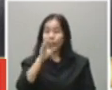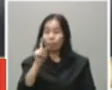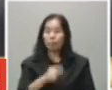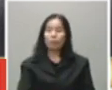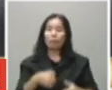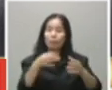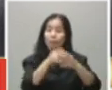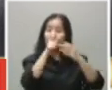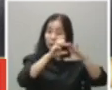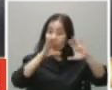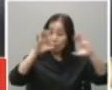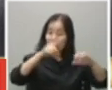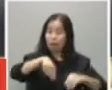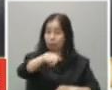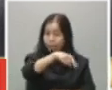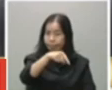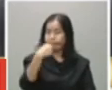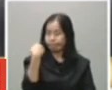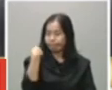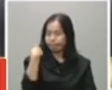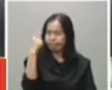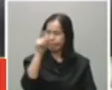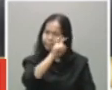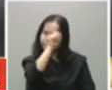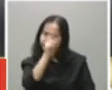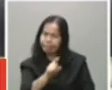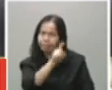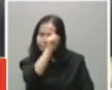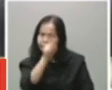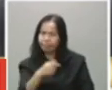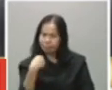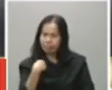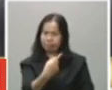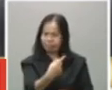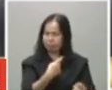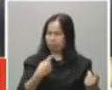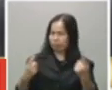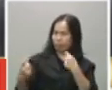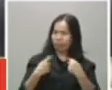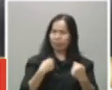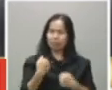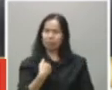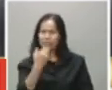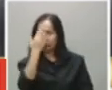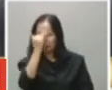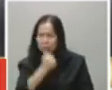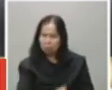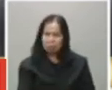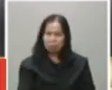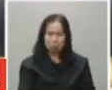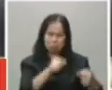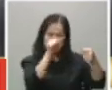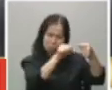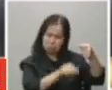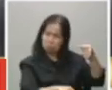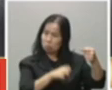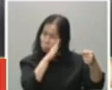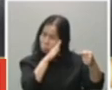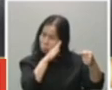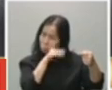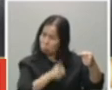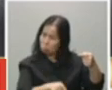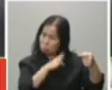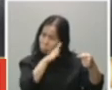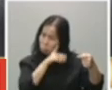ะครับหลายท่านก็ตั้งข้อสังเกตตั้งข้อสงสัยก็ถามกันตลอดเลยครับว่าเอ๊ะยัตติเนี่ยมันเป็นเท็จหรือเปล่